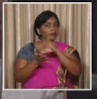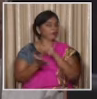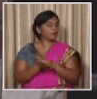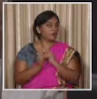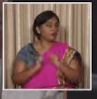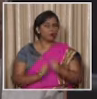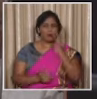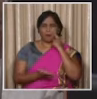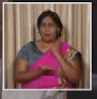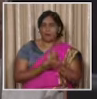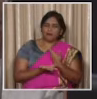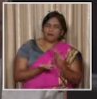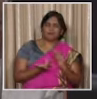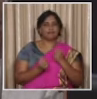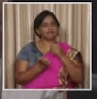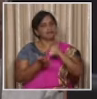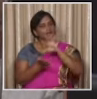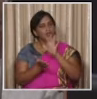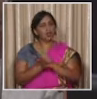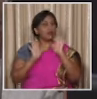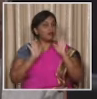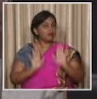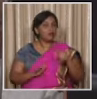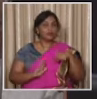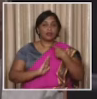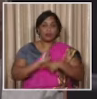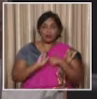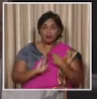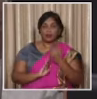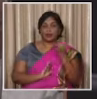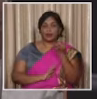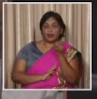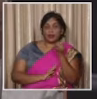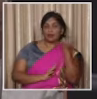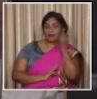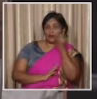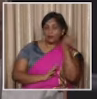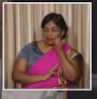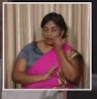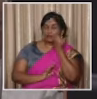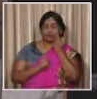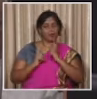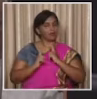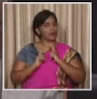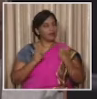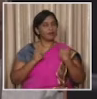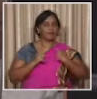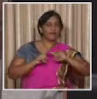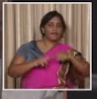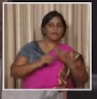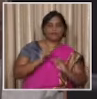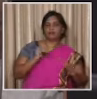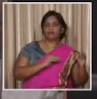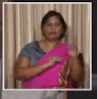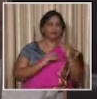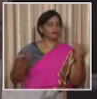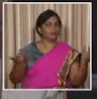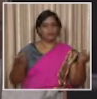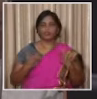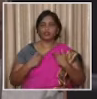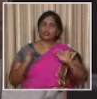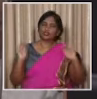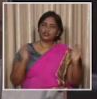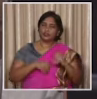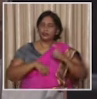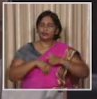ගත්තේ ඉතා අමාරුවෙන්. නමුත් මේ ආර්ථික රෝගය සුවපත් කර ගැනීම සඳහා වෙන විකල්පයක් නැහැ. අපට කෙටි